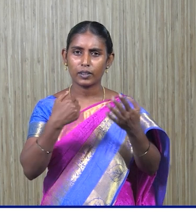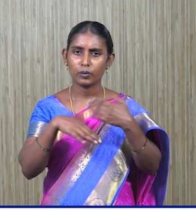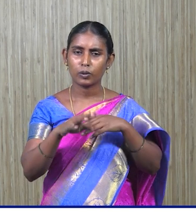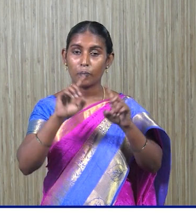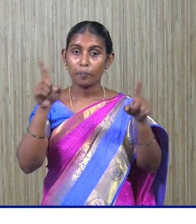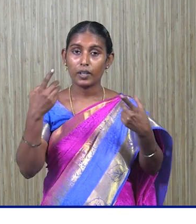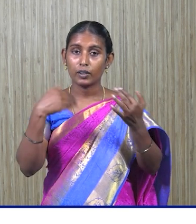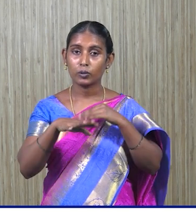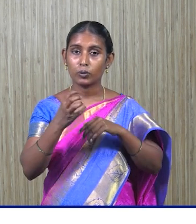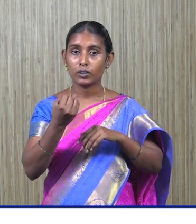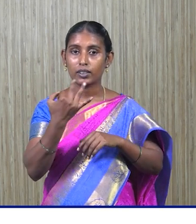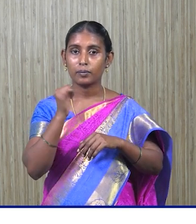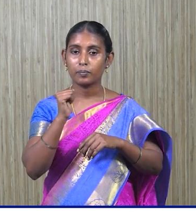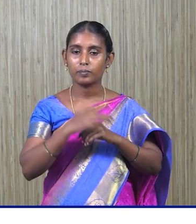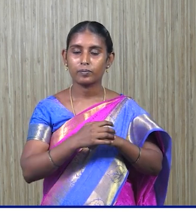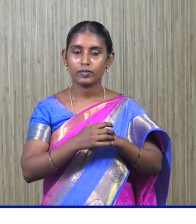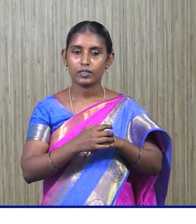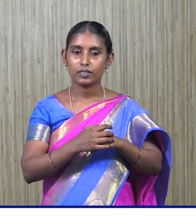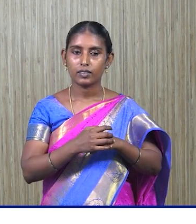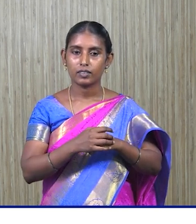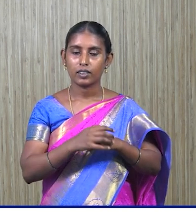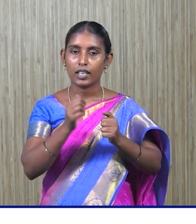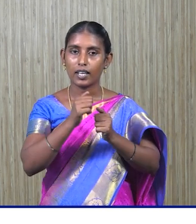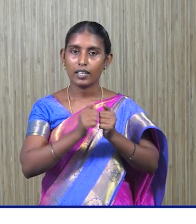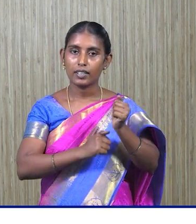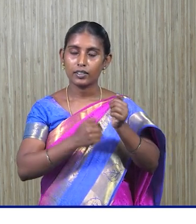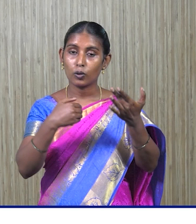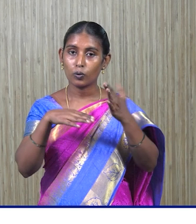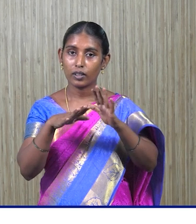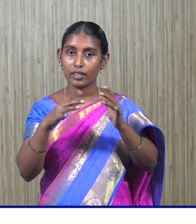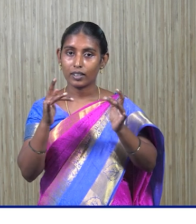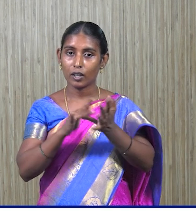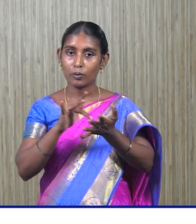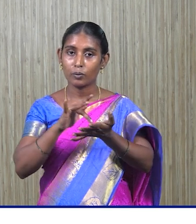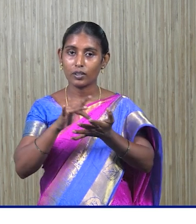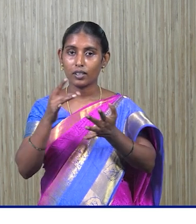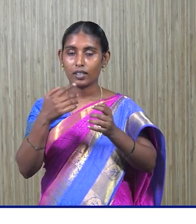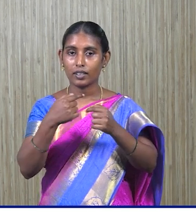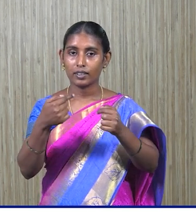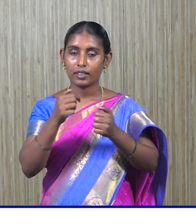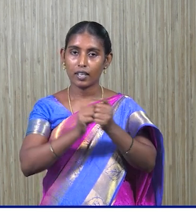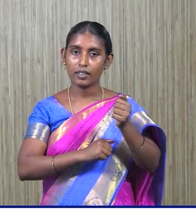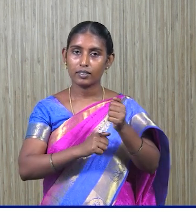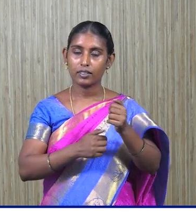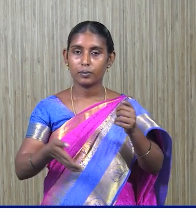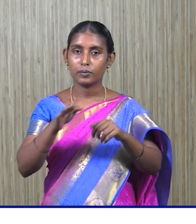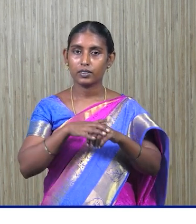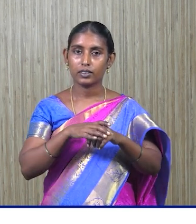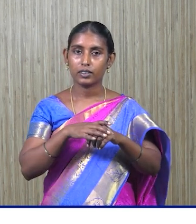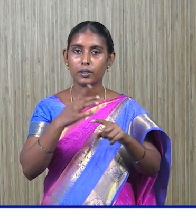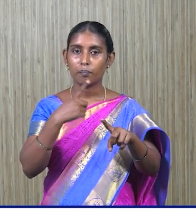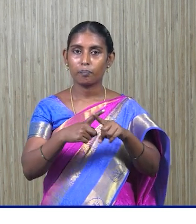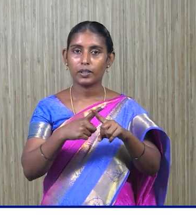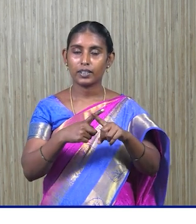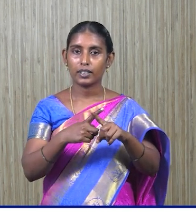இருக்குது? இரண்டு எண்களின் கழித்தல். அப்போ கழித்தலின் மீதான வெளியில் எந்த 37 என்ற எண் பெருக்கிக் கொண்டிருக்கின்றது. அப்போ கழித்தலின் மீதான